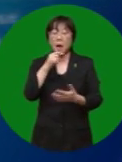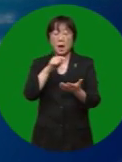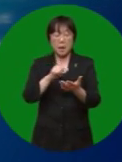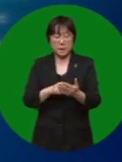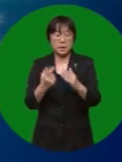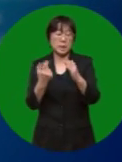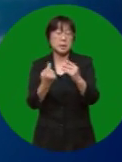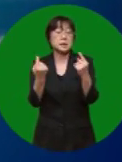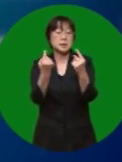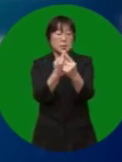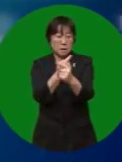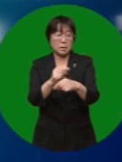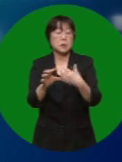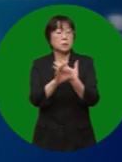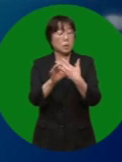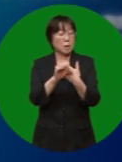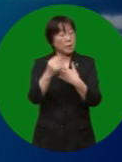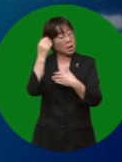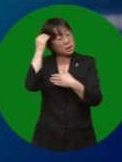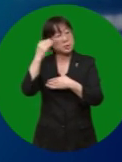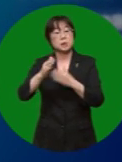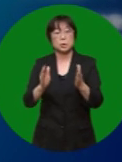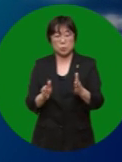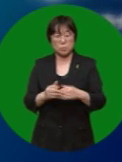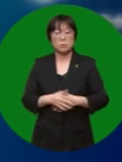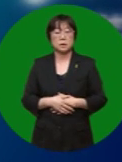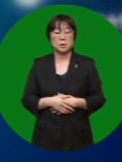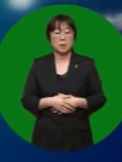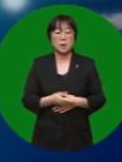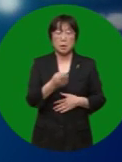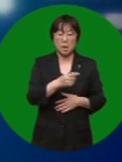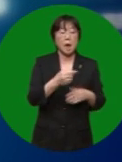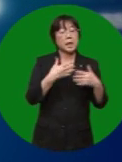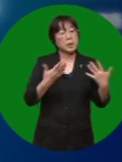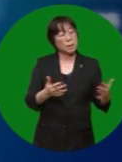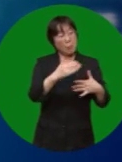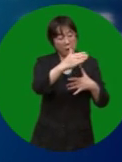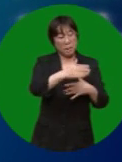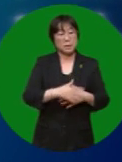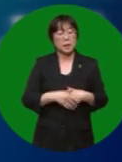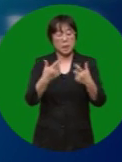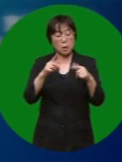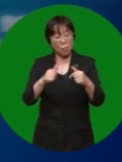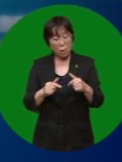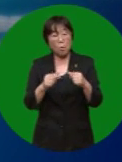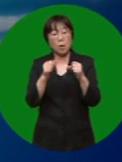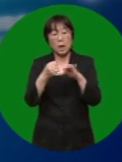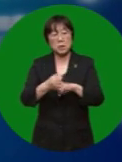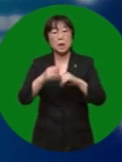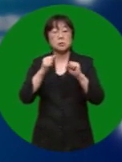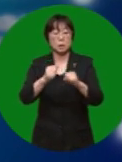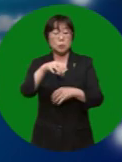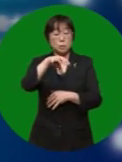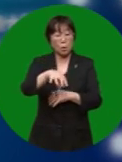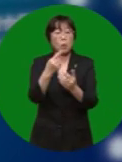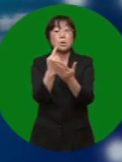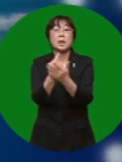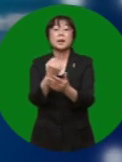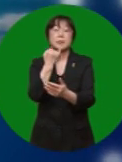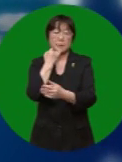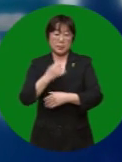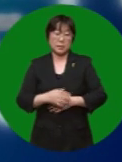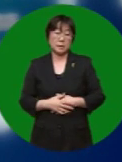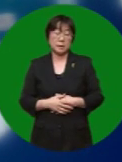耐震化、例えば寝室であるとか、あるいは居間であるとか、日頃必ずおられるところだけでいい